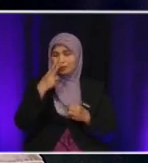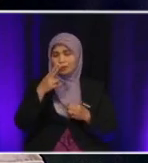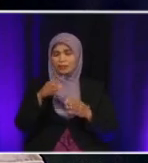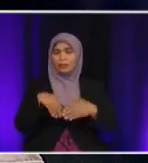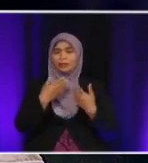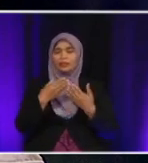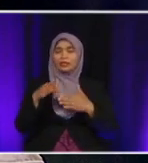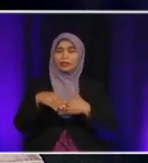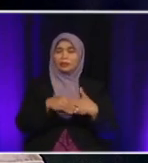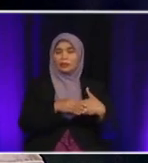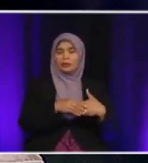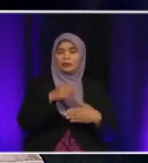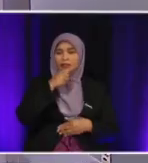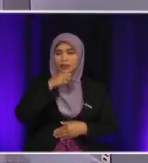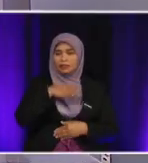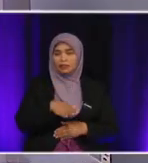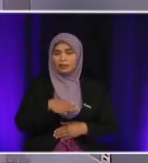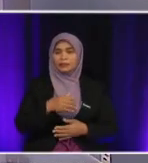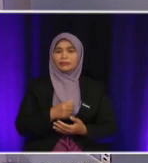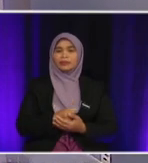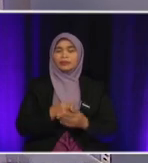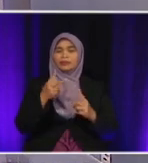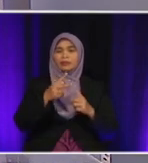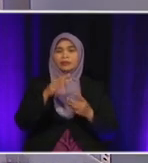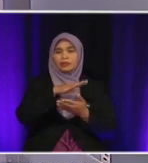kepemimpinan Nabi Muhammad Shallallahu Alaihi Wasallam